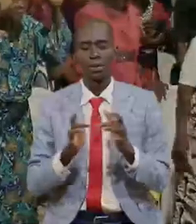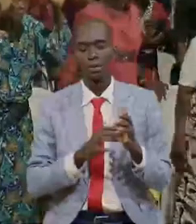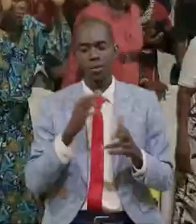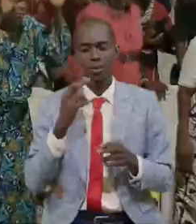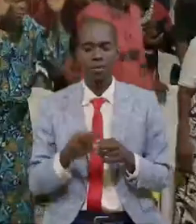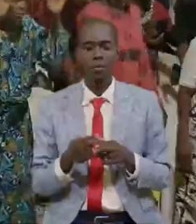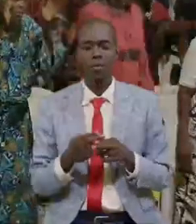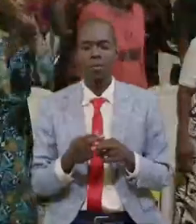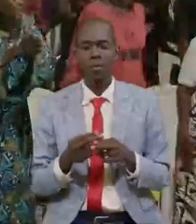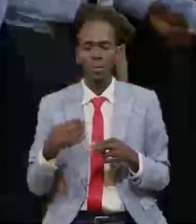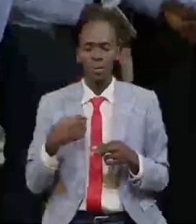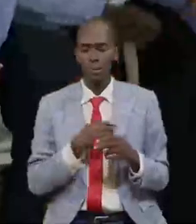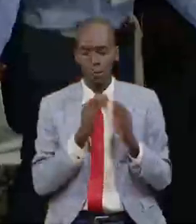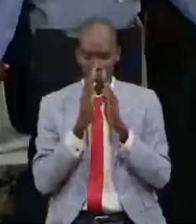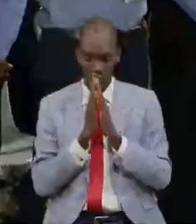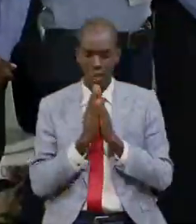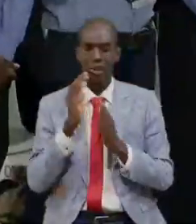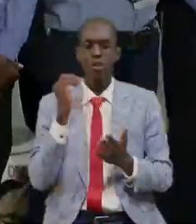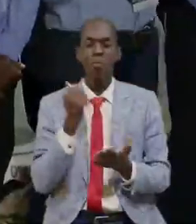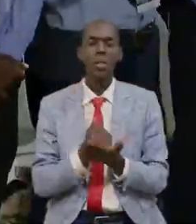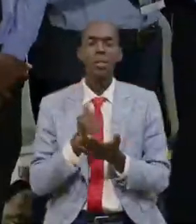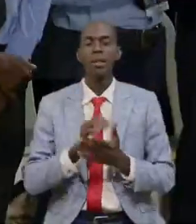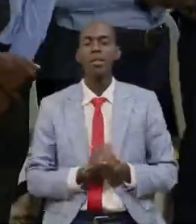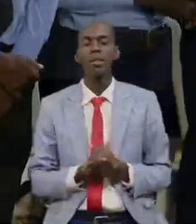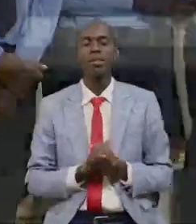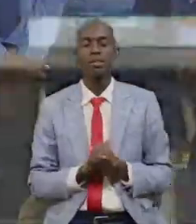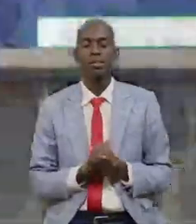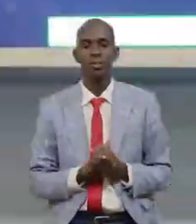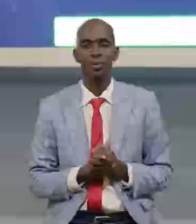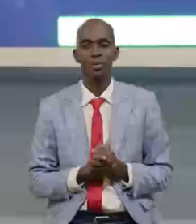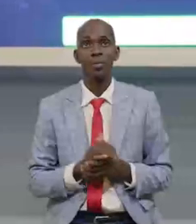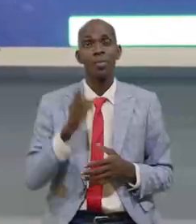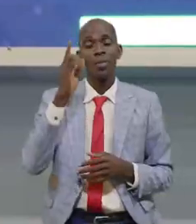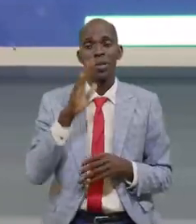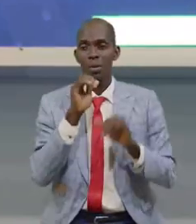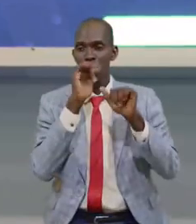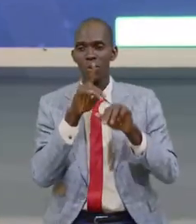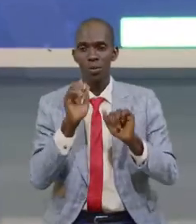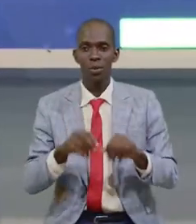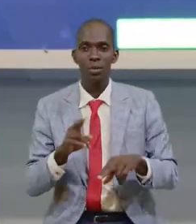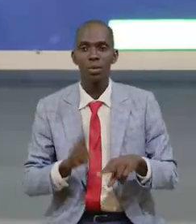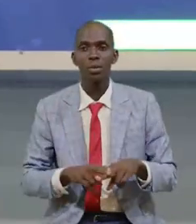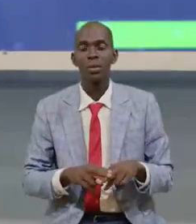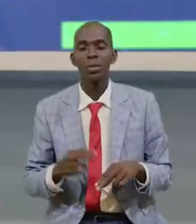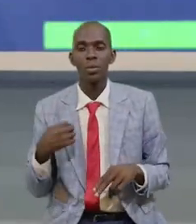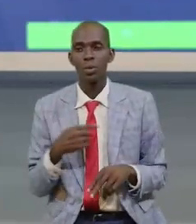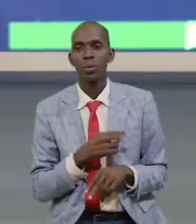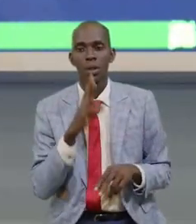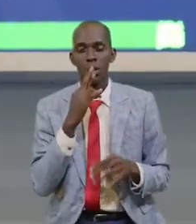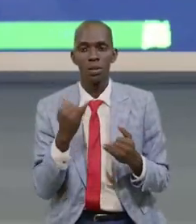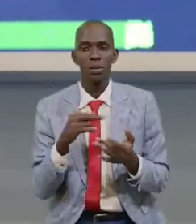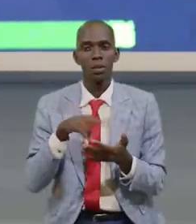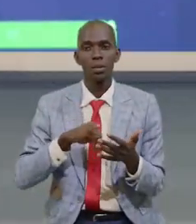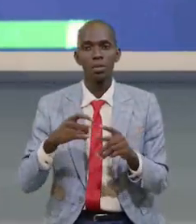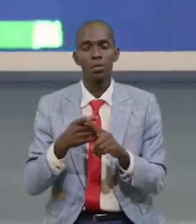Au nom de Jésus, nous prions. Que le Seigneur vous bénisse, asseyez-vous. Nous allons au